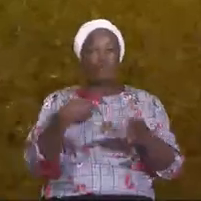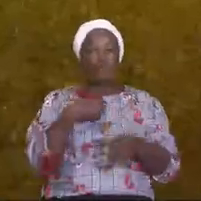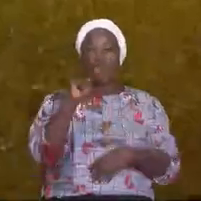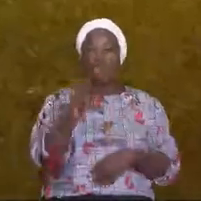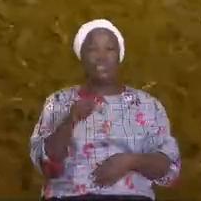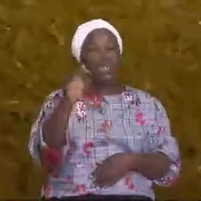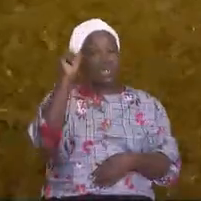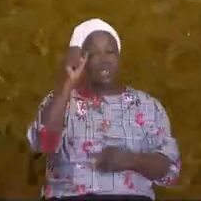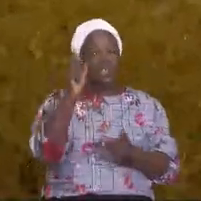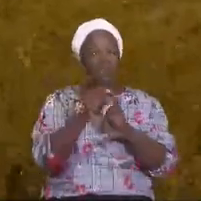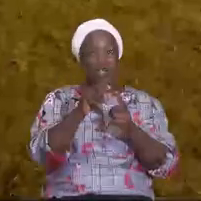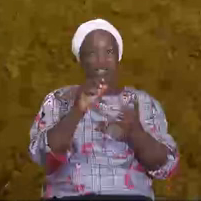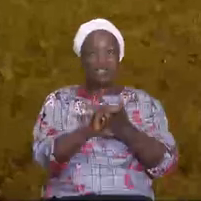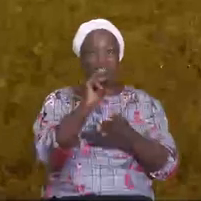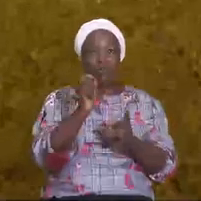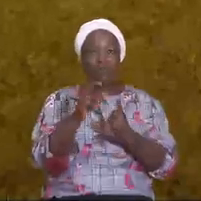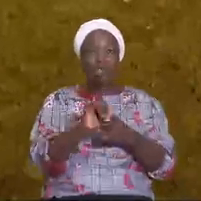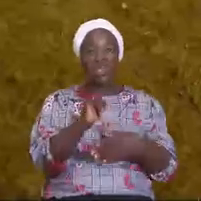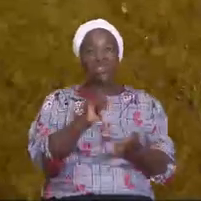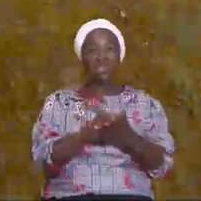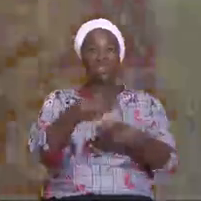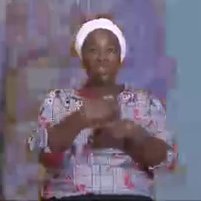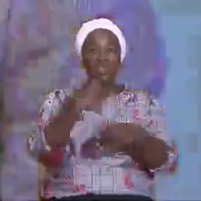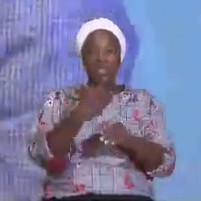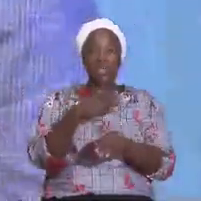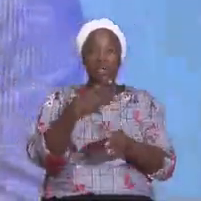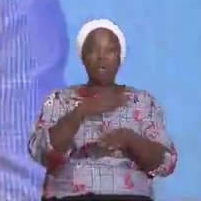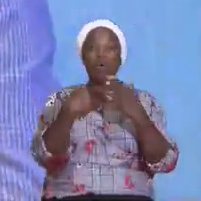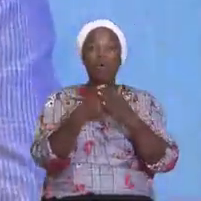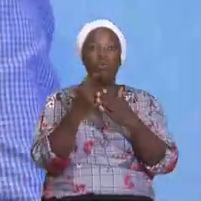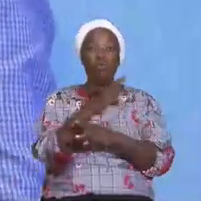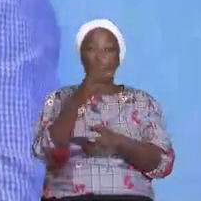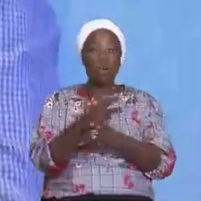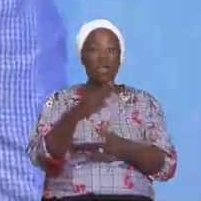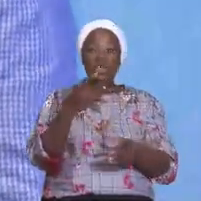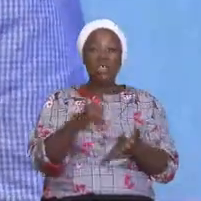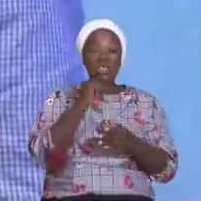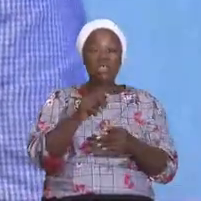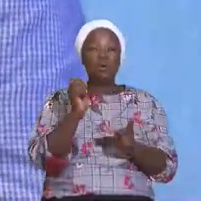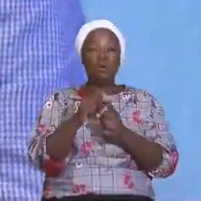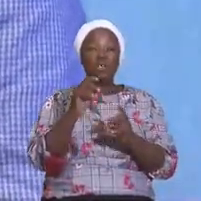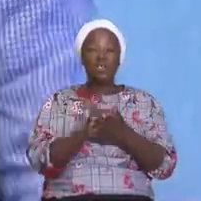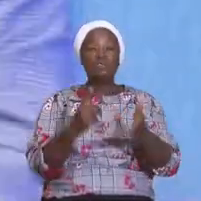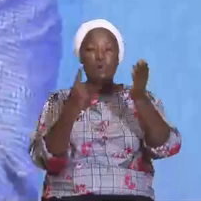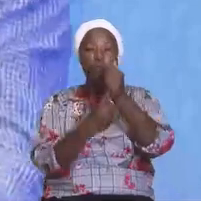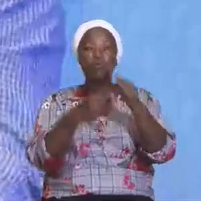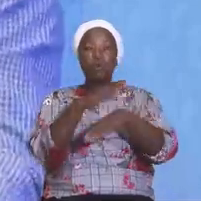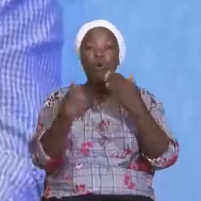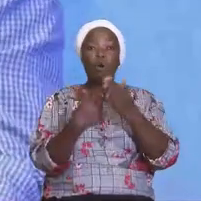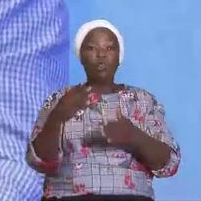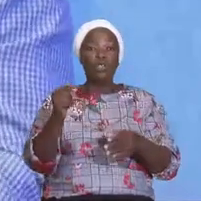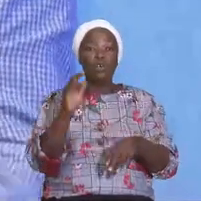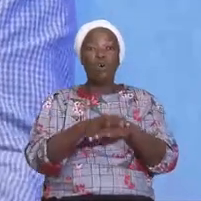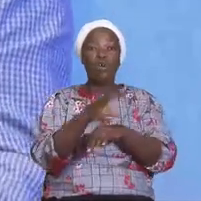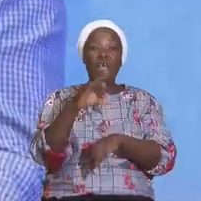Mais dis seulement un mot. C'est ce dont nous avons besoin. Sa parole, C'est la parole qui a créé tout l'univers. C'est